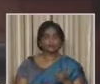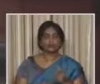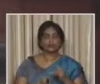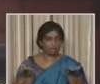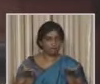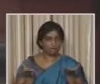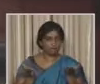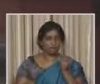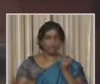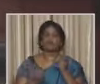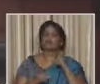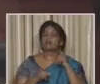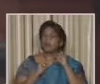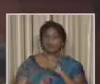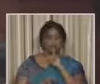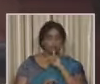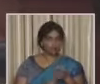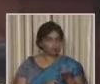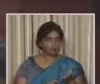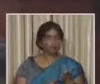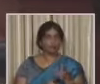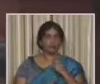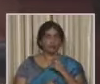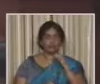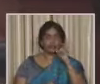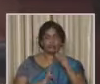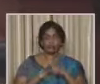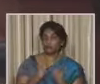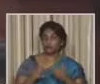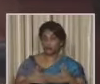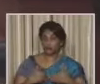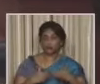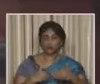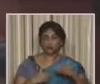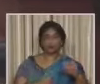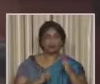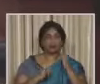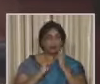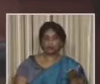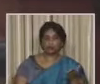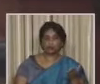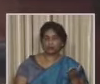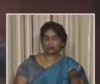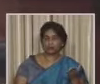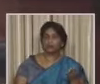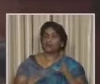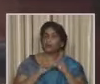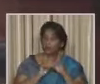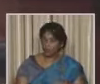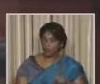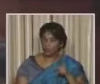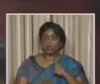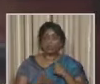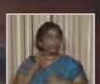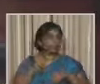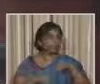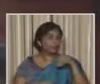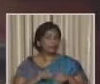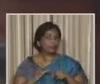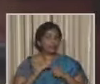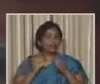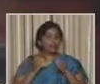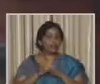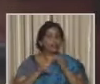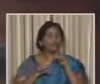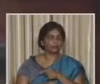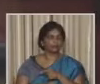குற்றச்சாட்டுகள் முன்வைக்கப்பட்டுள்ள குற்றப்புலனாய்வு திணைக்களத்தில் விசாரணை மேற்கொள்ளப்பட்ட ஒரு குற்றஞ்சாட்டப்பட்டவர் தலைமை வகிக்கின்ற கூட்டம் தானே இது?